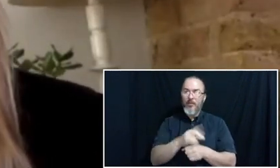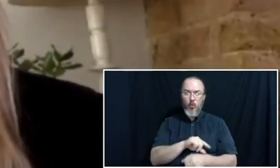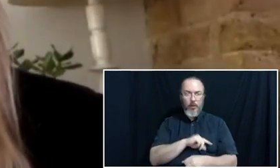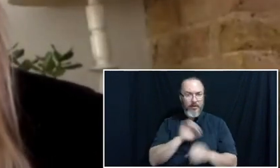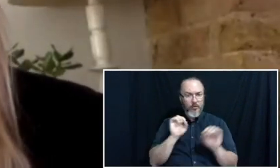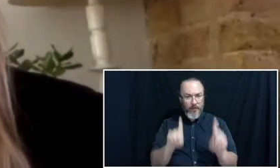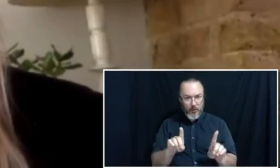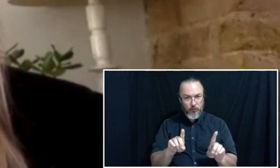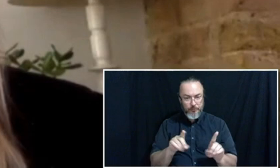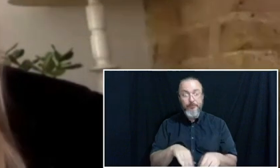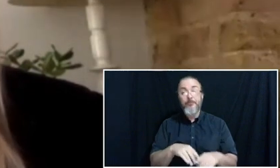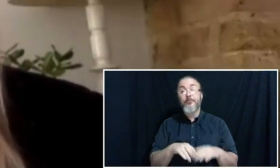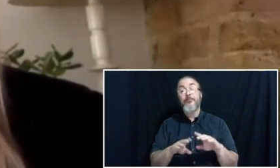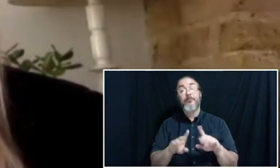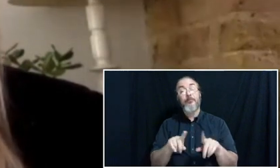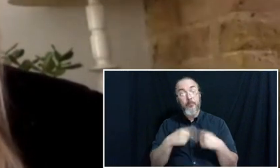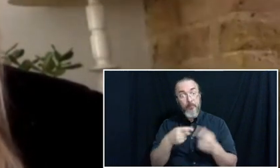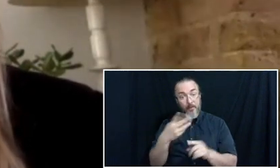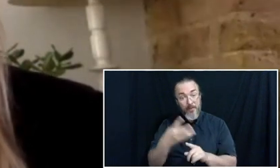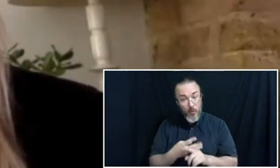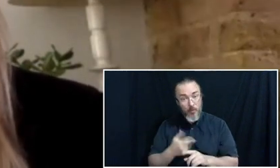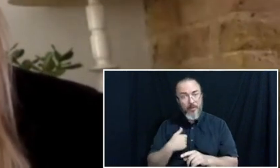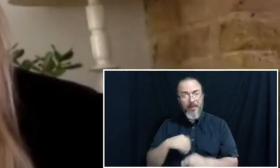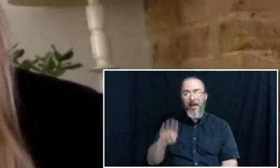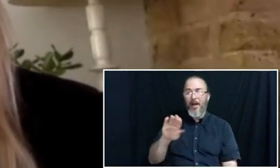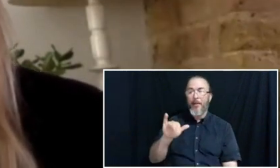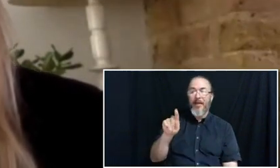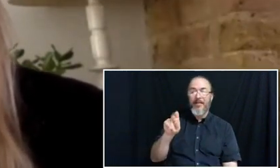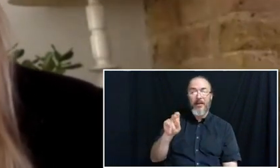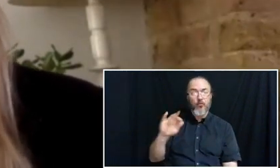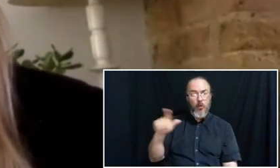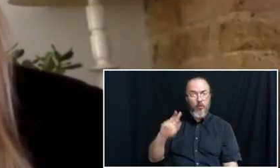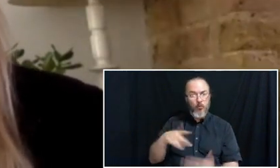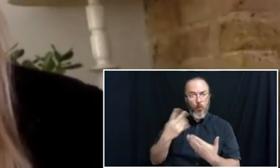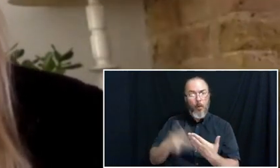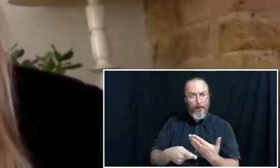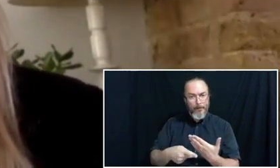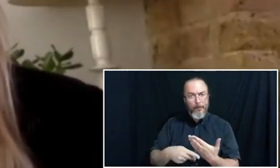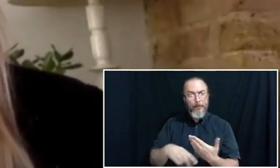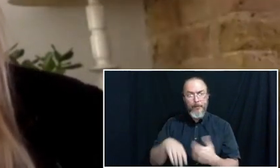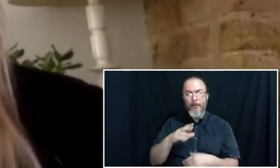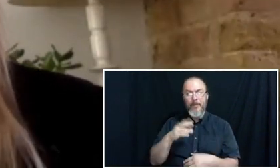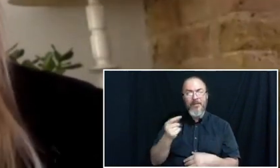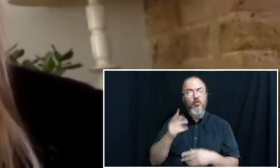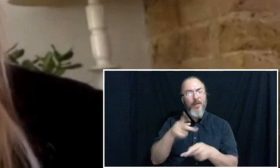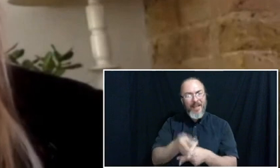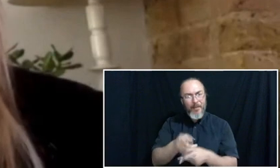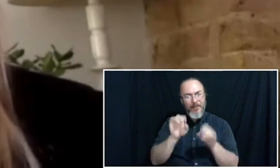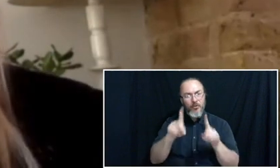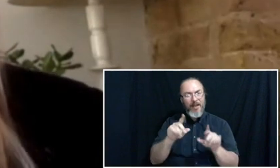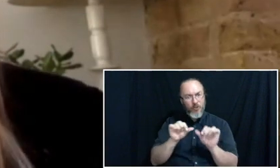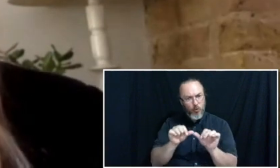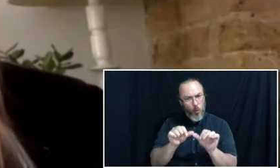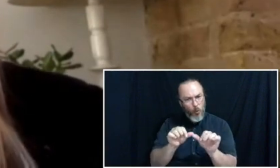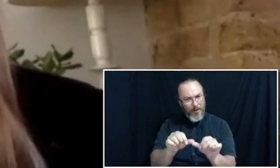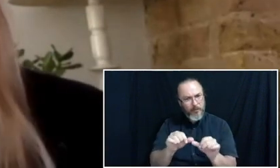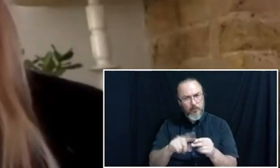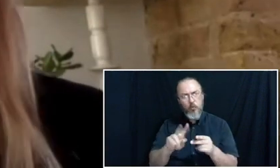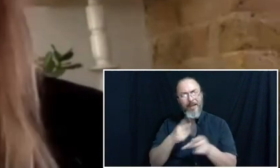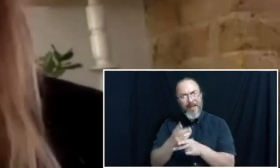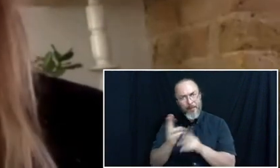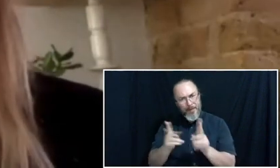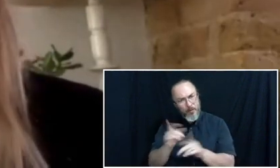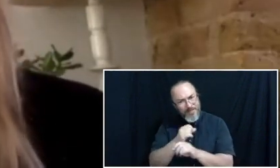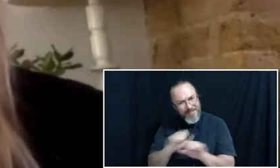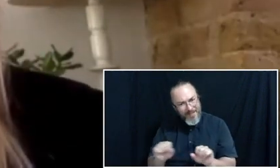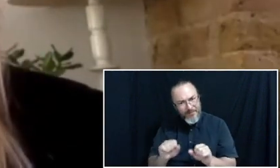Pour les 4 derniers mois, nous avons adapté nos programmes bilingues et nous relevons le défi en matière d'éducation pour que